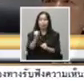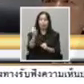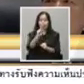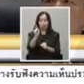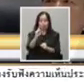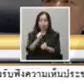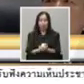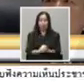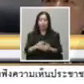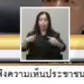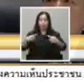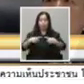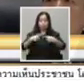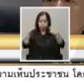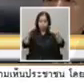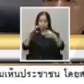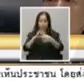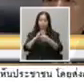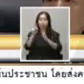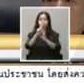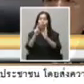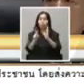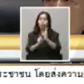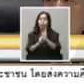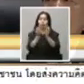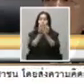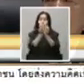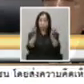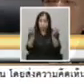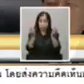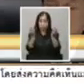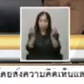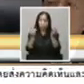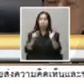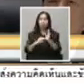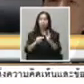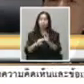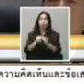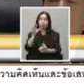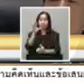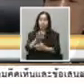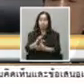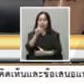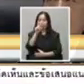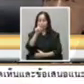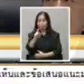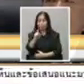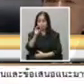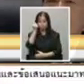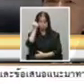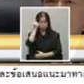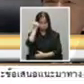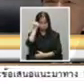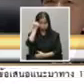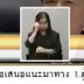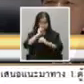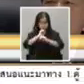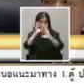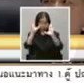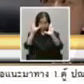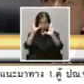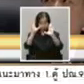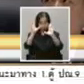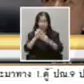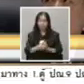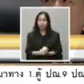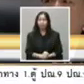งต่อรัฐธรรมนูญบทบัญญัตินั้นหรือการกระทำนั้นเป็นอันบังคับใช้ไม่ได้นะครับชัดเจนนะครับชัดเจนนะ